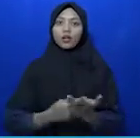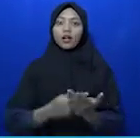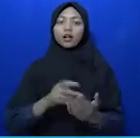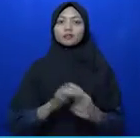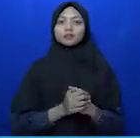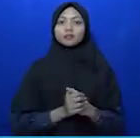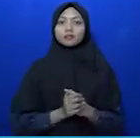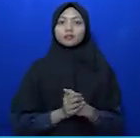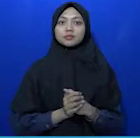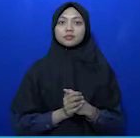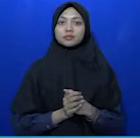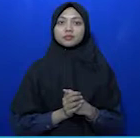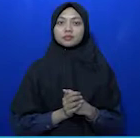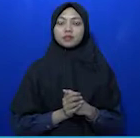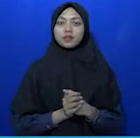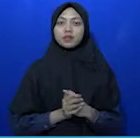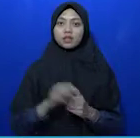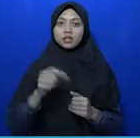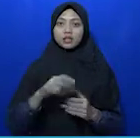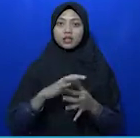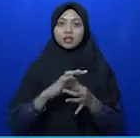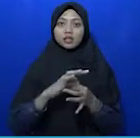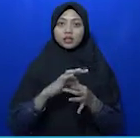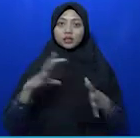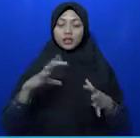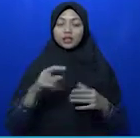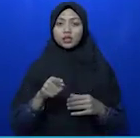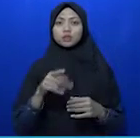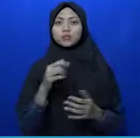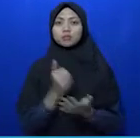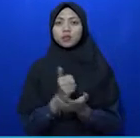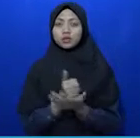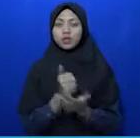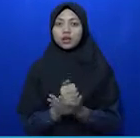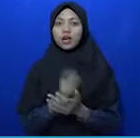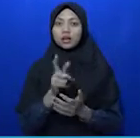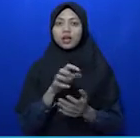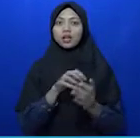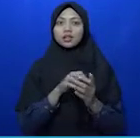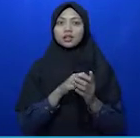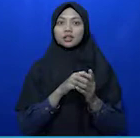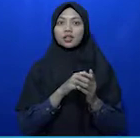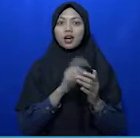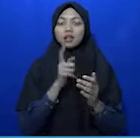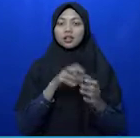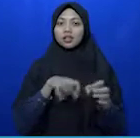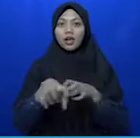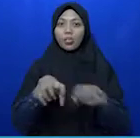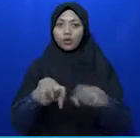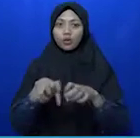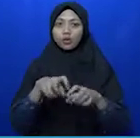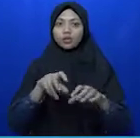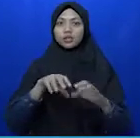ini topiknya ada divestasi, saya langsung divestasi. Divestasi sendiri itu sebetulnya sudah diatur di dalam kontrak karya. Kontrak